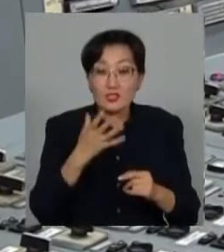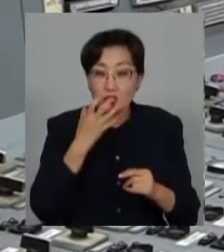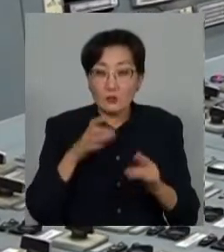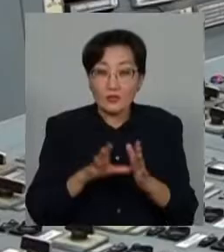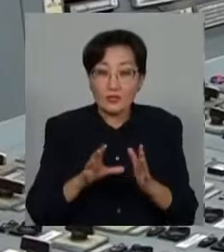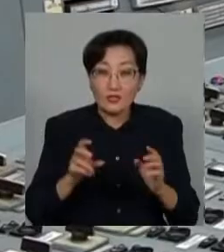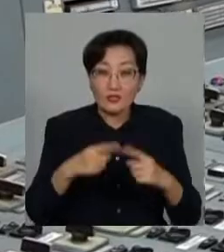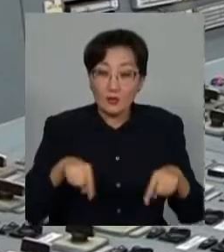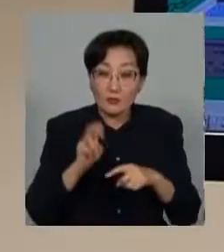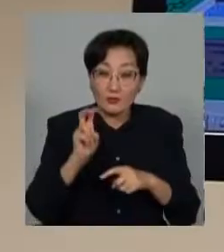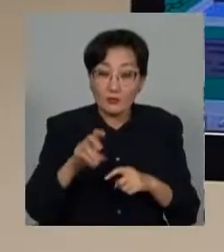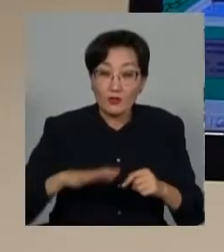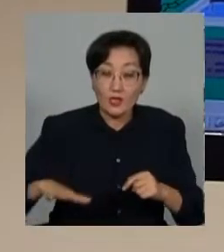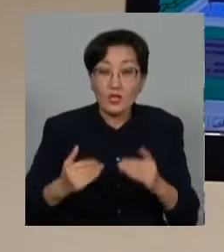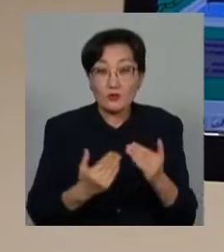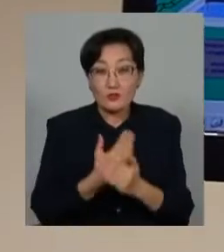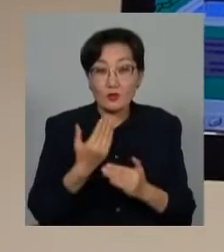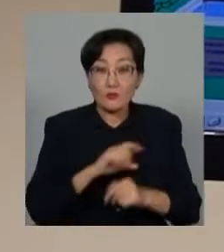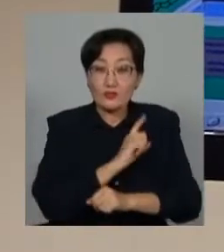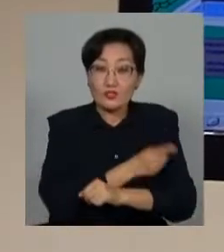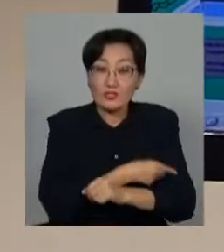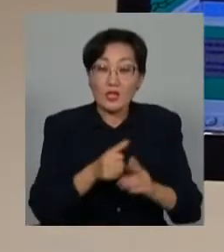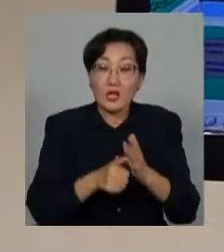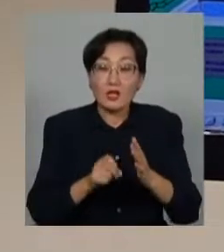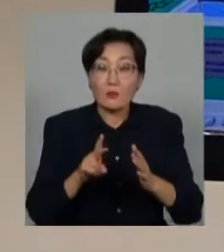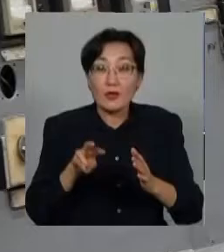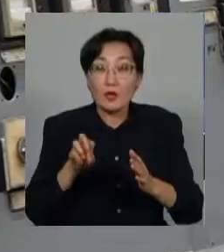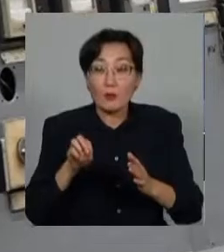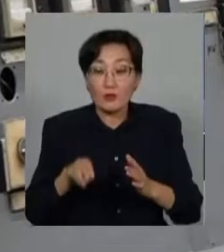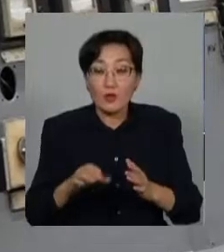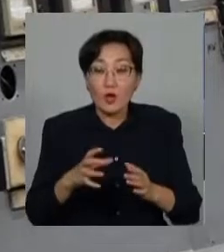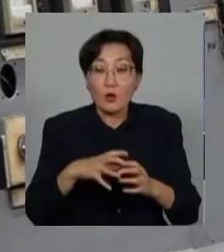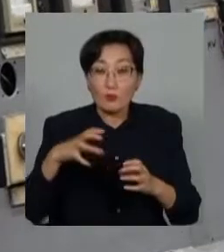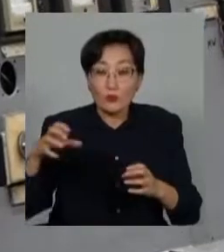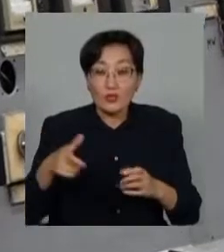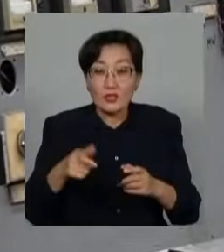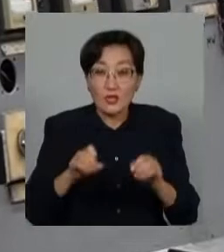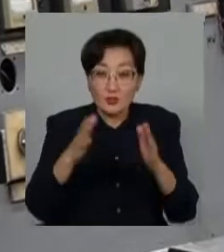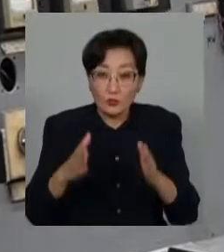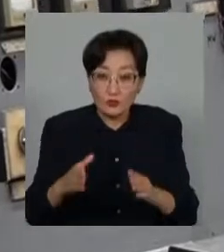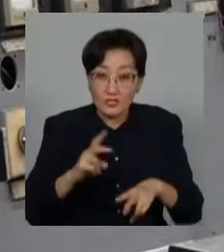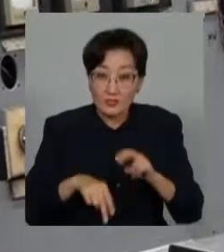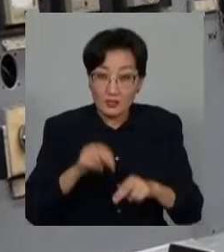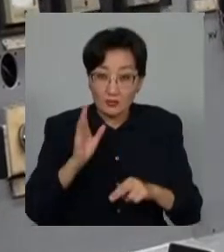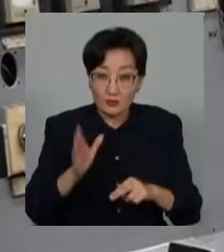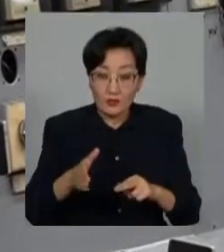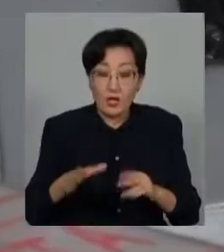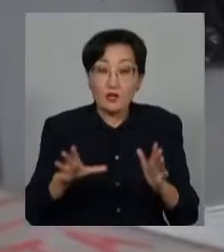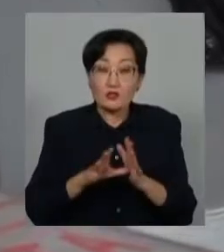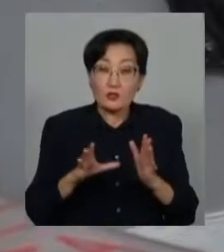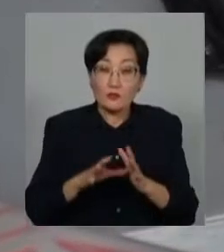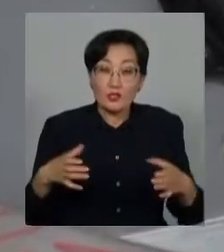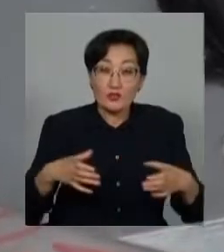Станция аумағында жаңадан қуаты 600 мегаватт болатын бу газ қондырғысы салынады. Мамандардың сөзінше энергетика кешенін